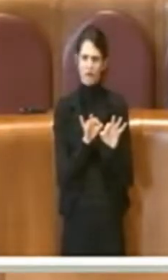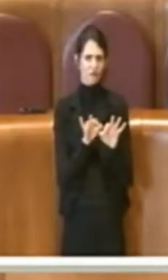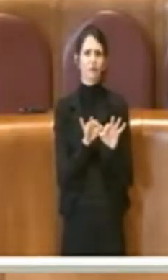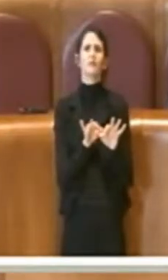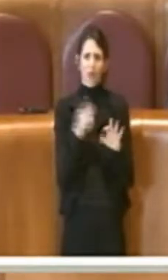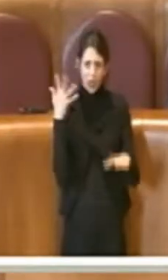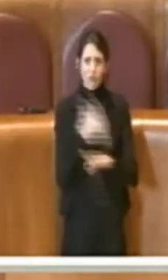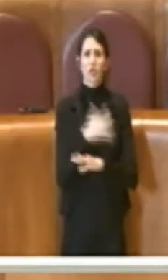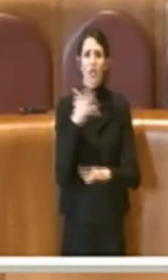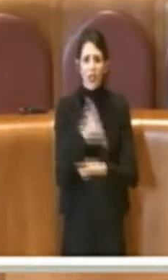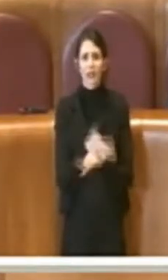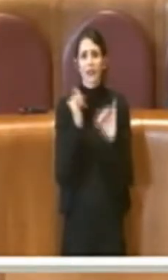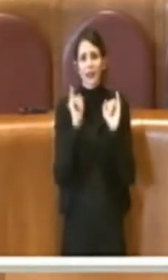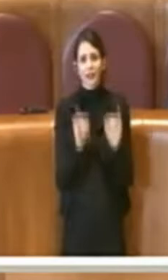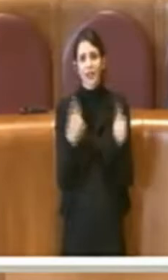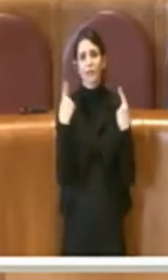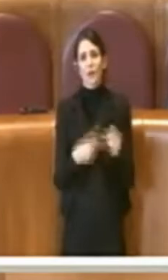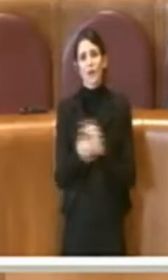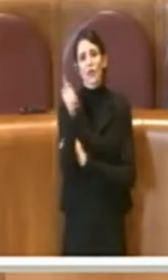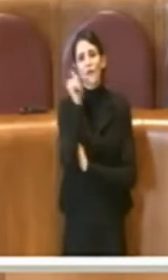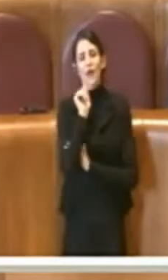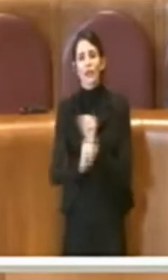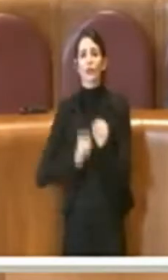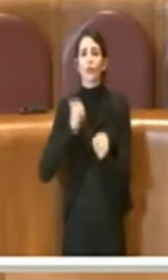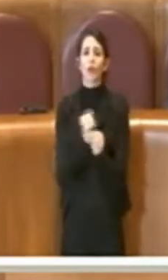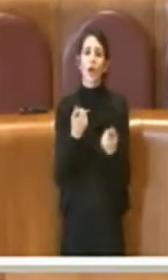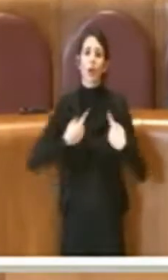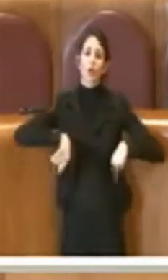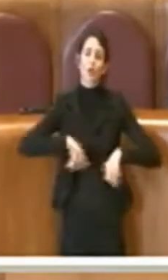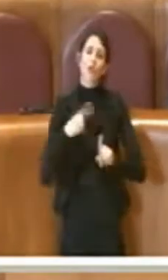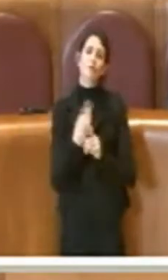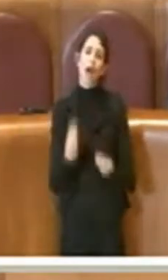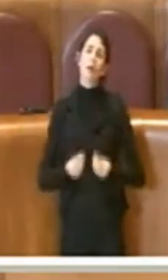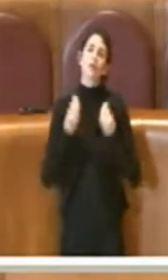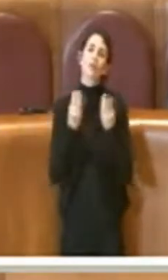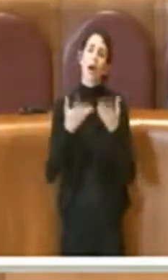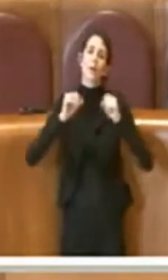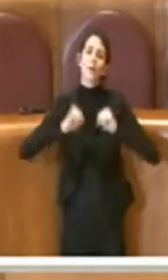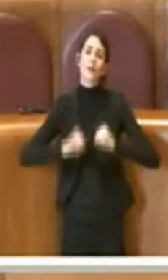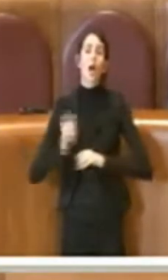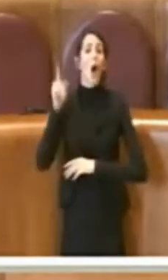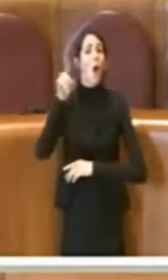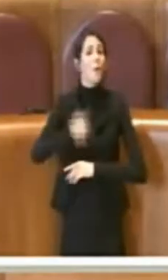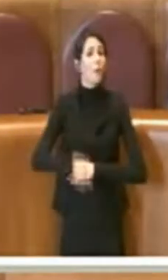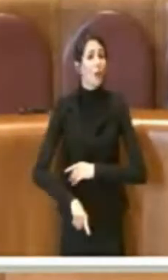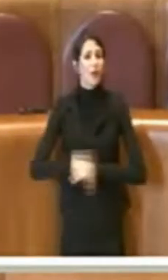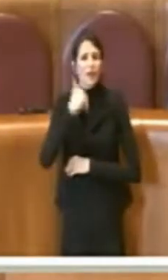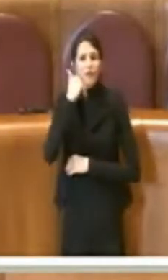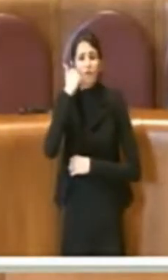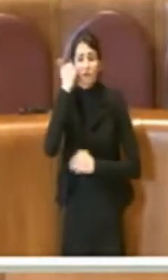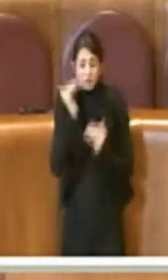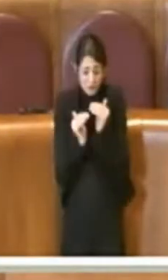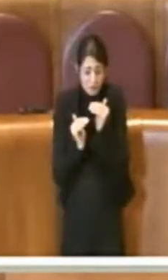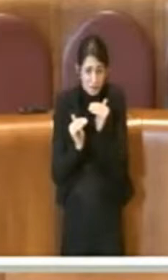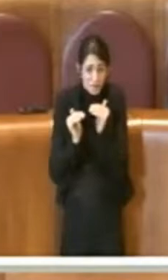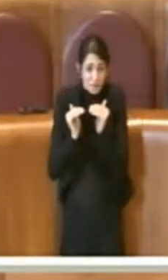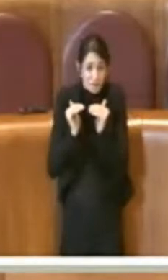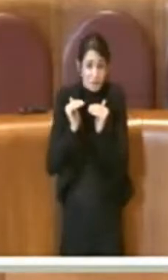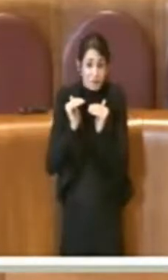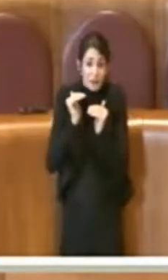È un falso storico, bisogna dare la possibilità anche alle fasce poco al di sopra della povertà